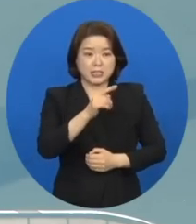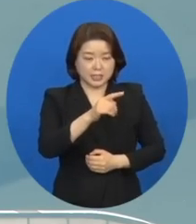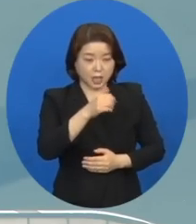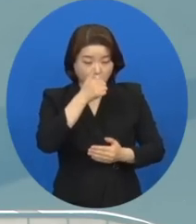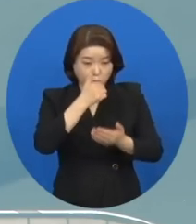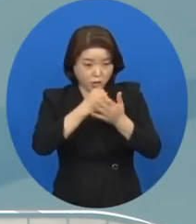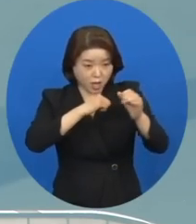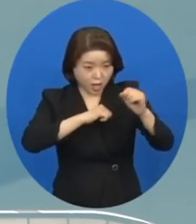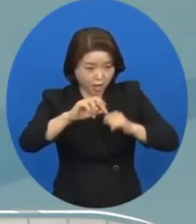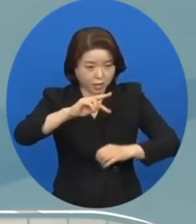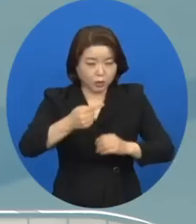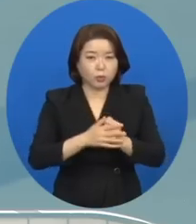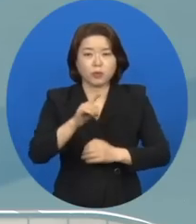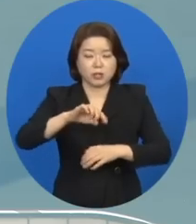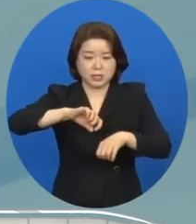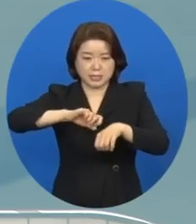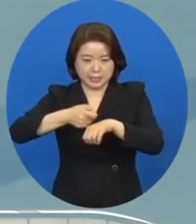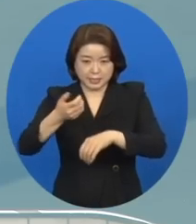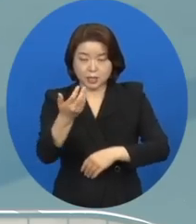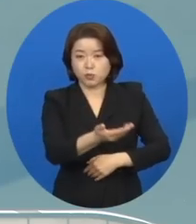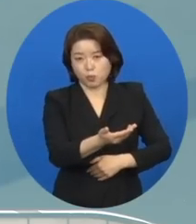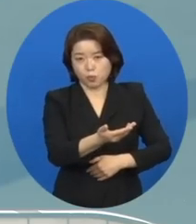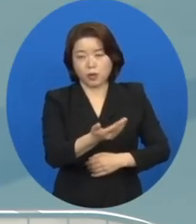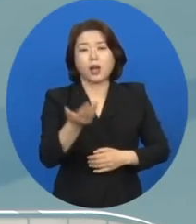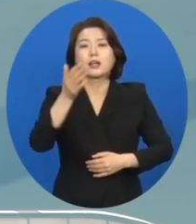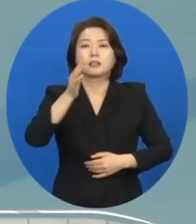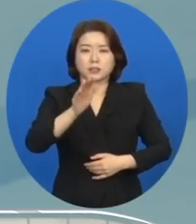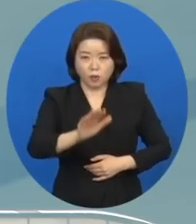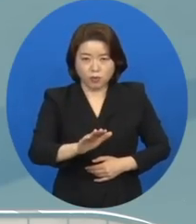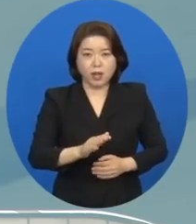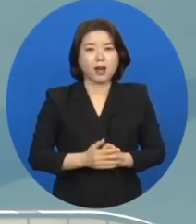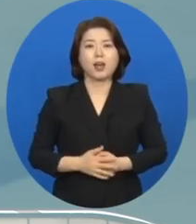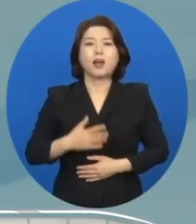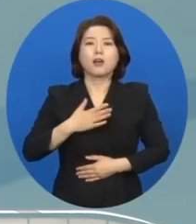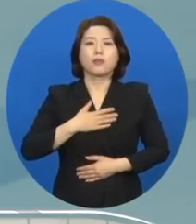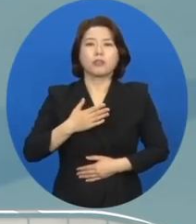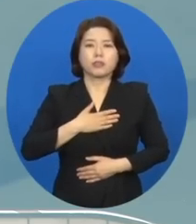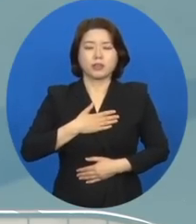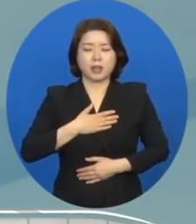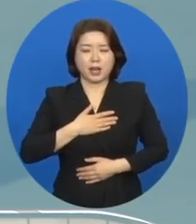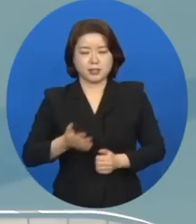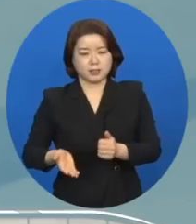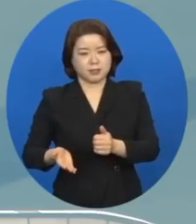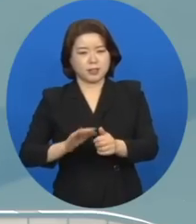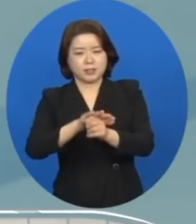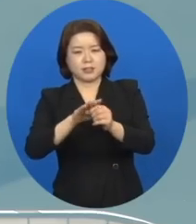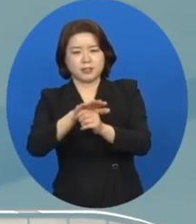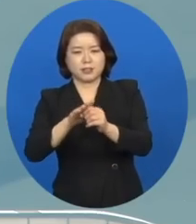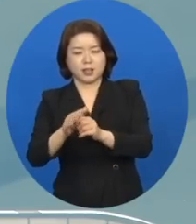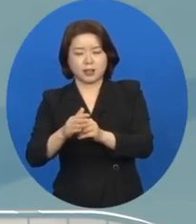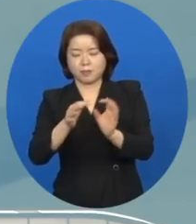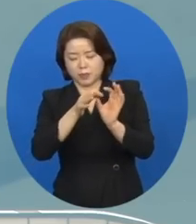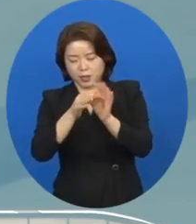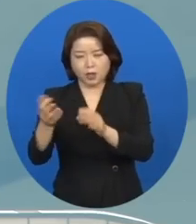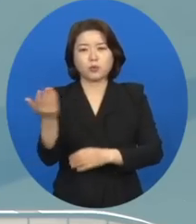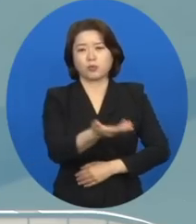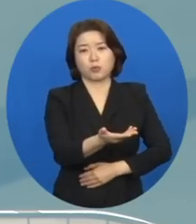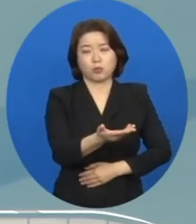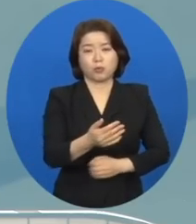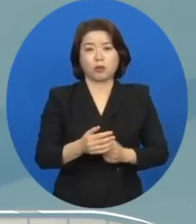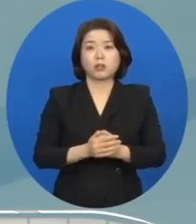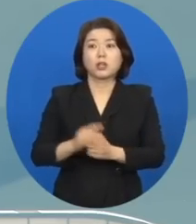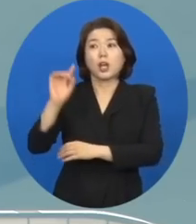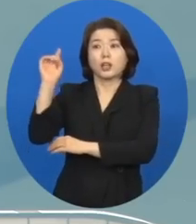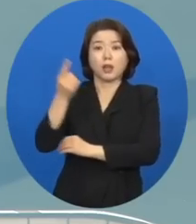죄를 짓더라도 너는 징계를 받을 거야. 그러나 나의 총애를 나는 거두지 않을 것이다. 이게 다윗